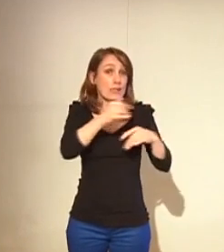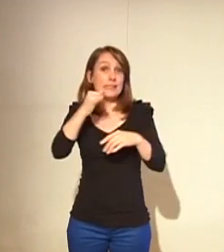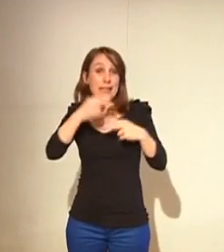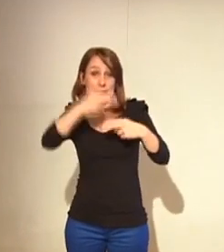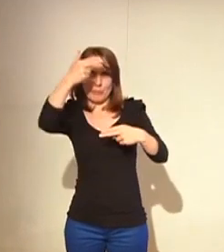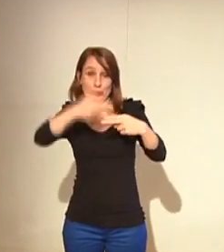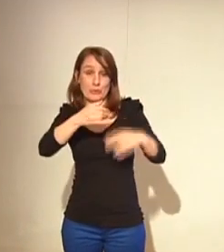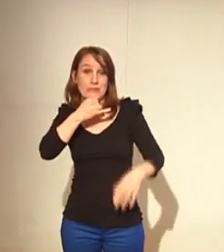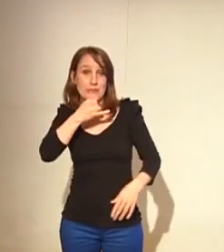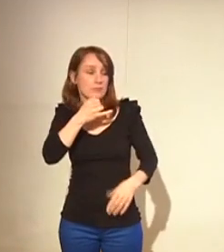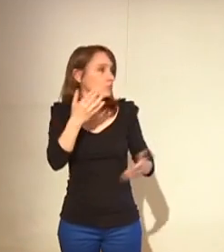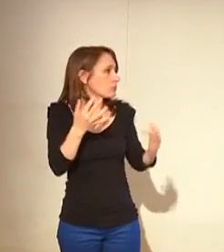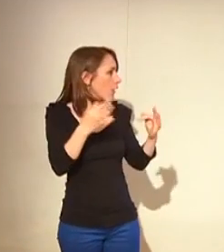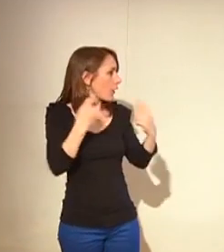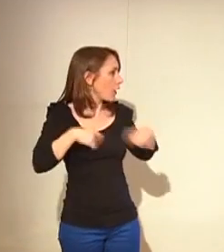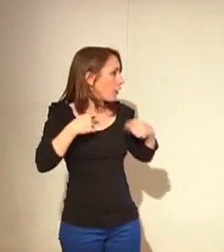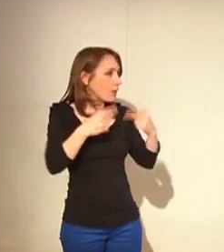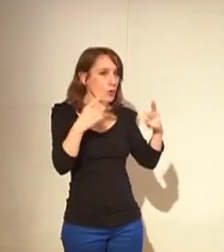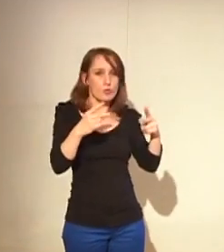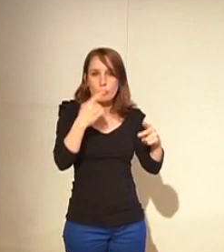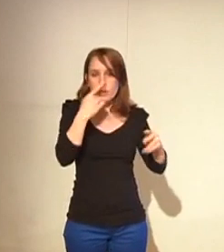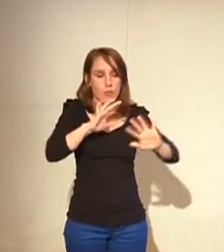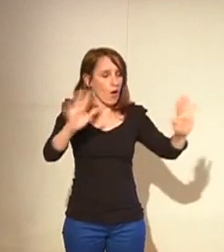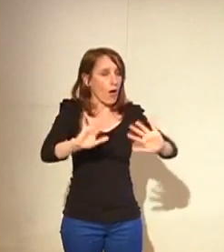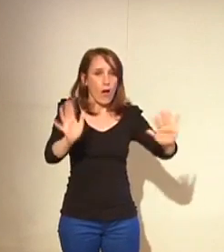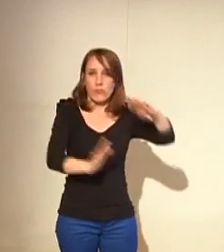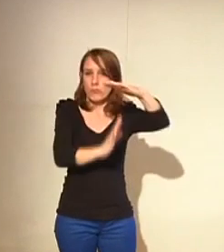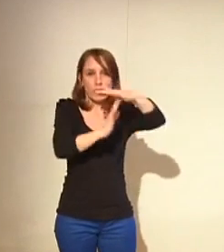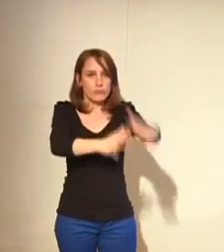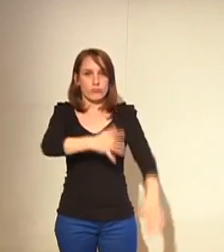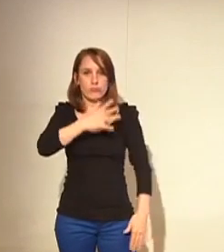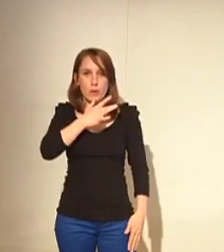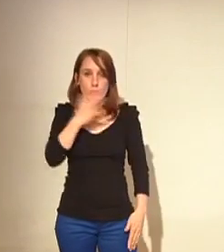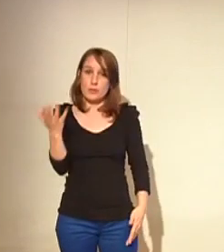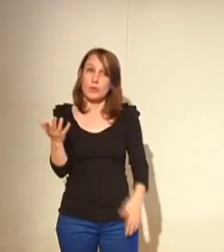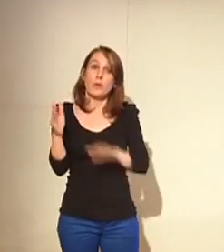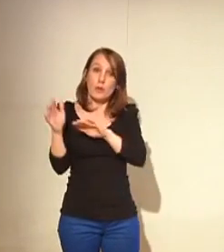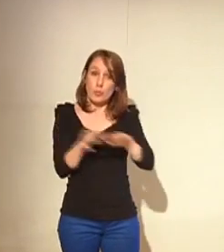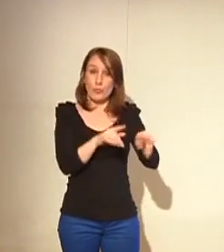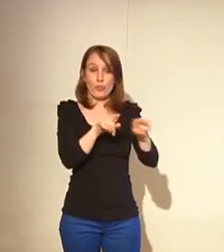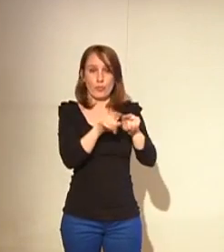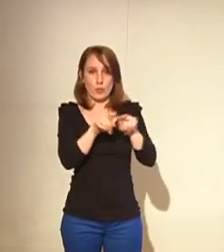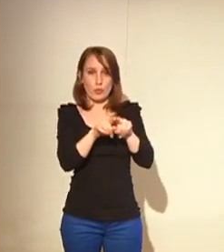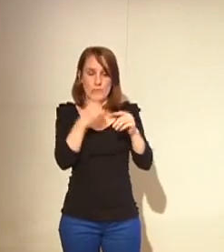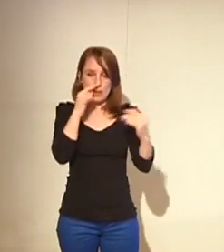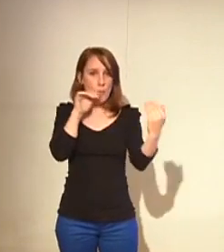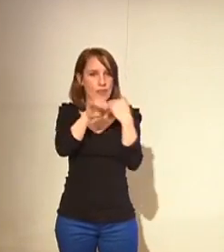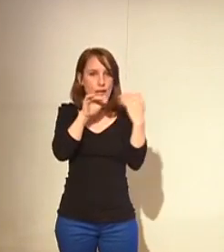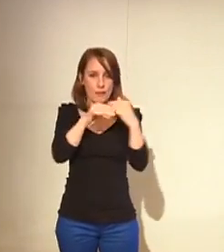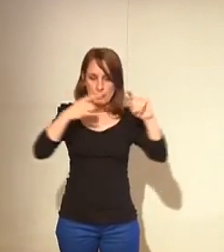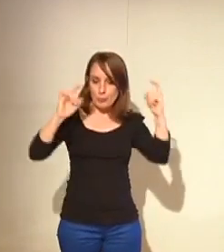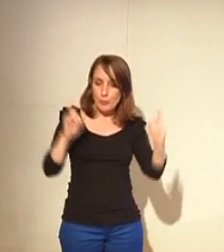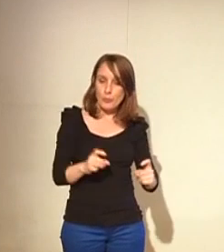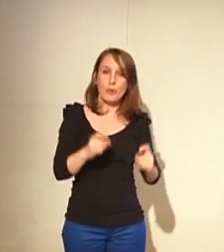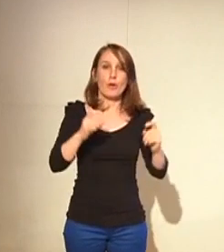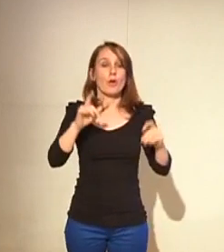terme de dépenses publiqu ce n'est tout simplement plus envisageable le trafic a été également revu entièrement à la baisse notamment grâce